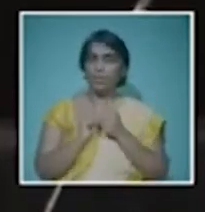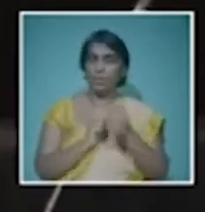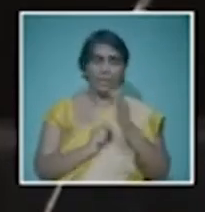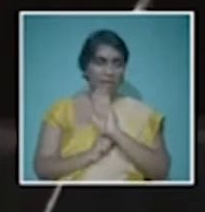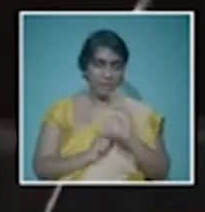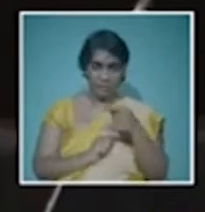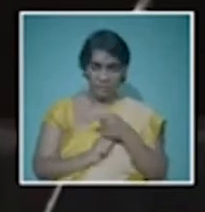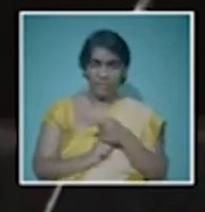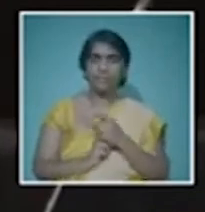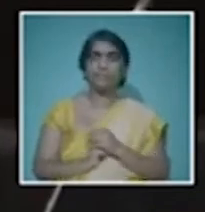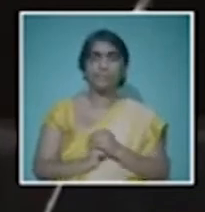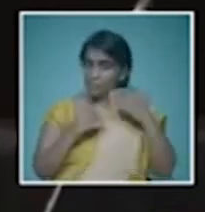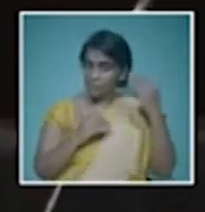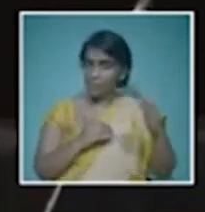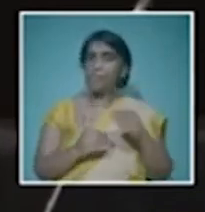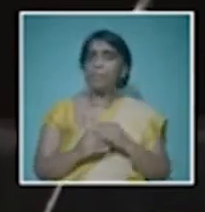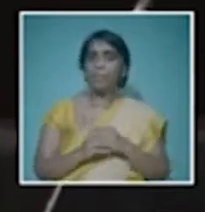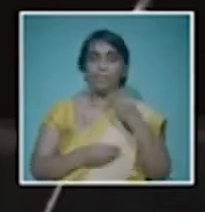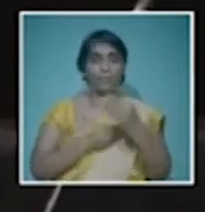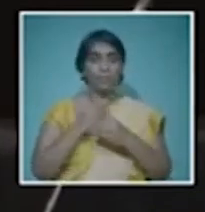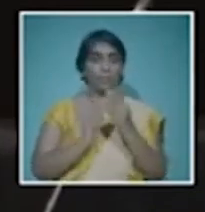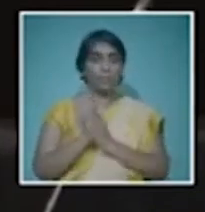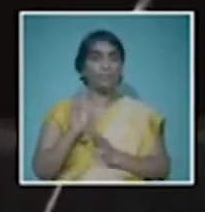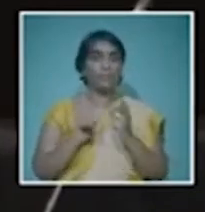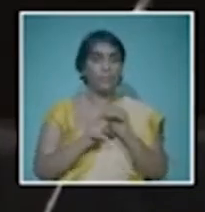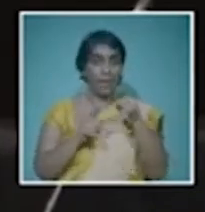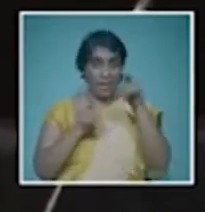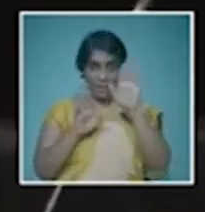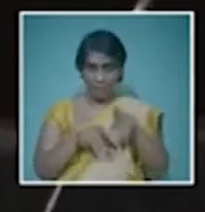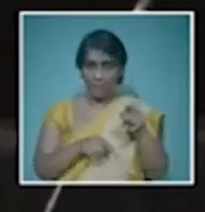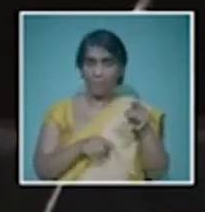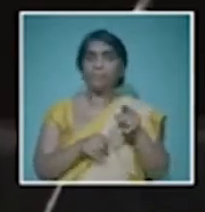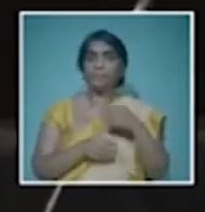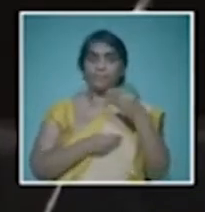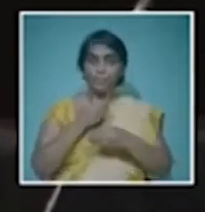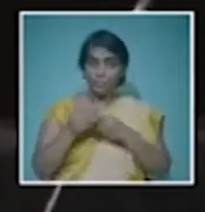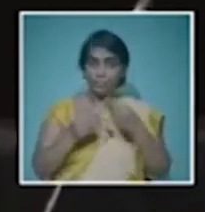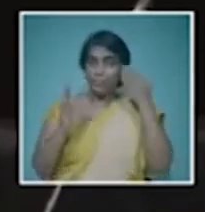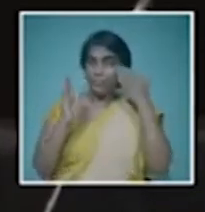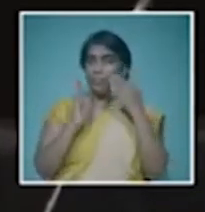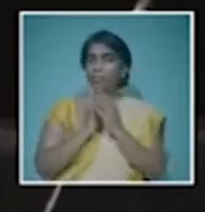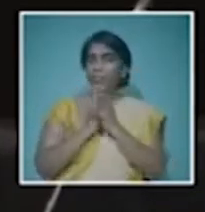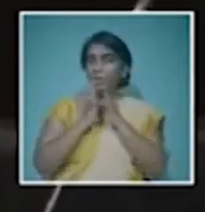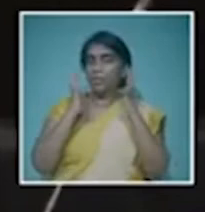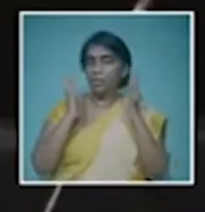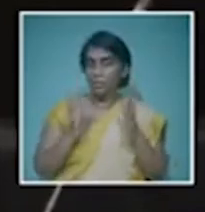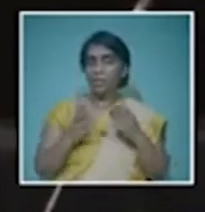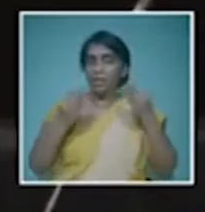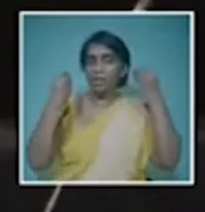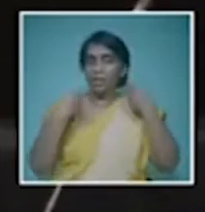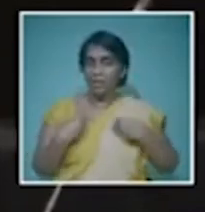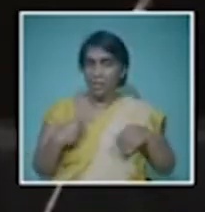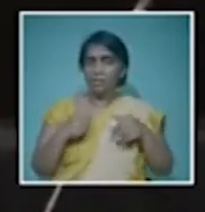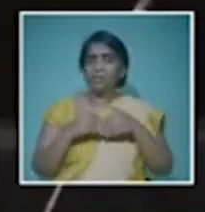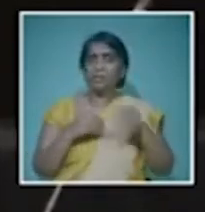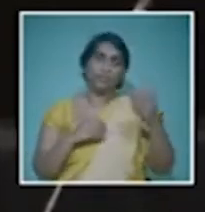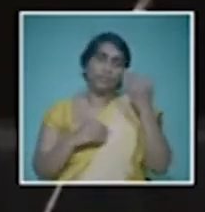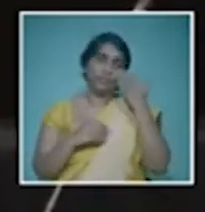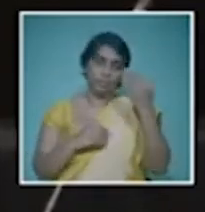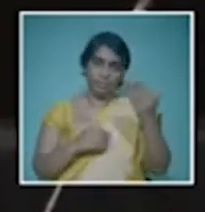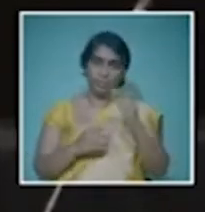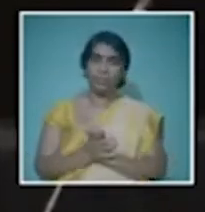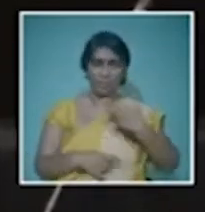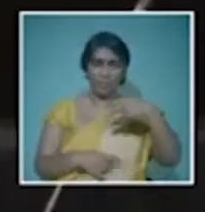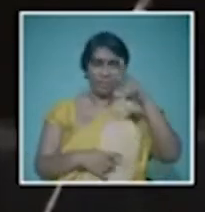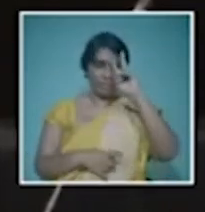சென்றிருக்கிறது. இன்னும் 3-4 மாதங்கள் கைத்தொழில்துறையிலே பாரிய எதிர்கால நஷ்டம் எங்களுக்கு தென்படுகிறது. பல கைத்தொழிற்சாலைகள் மூடக்கூடிய